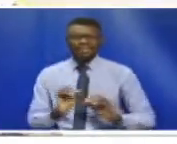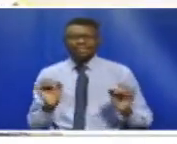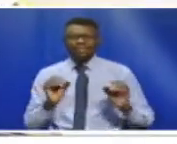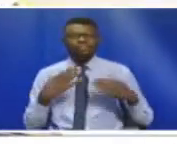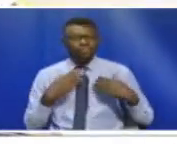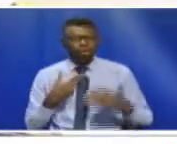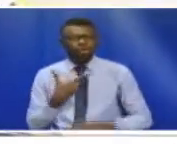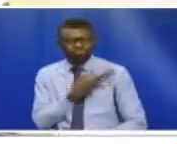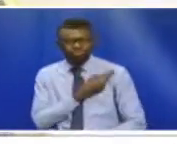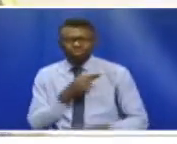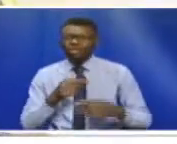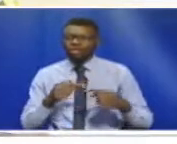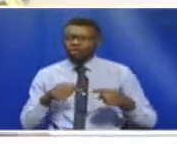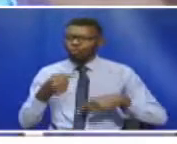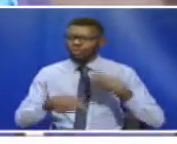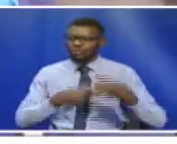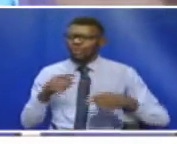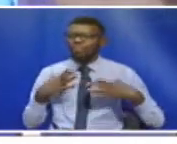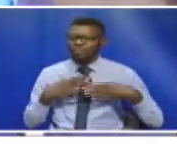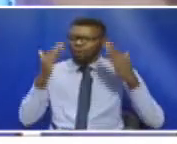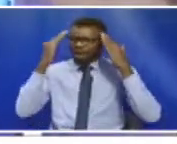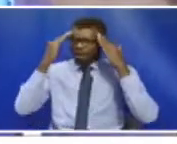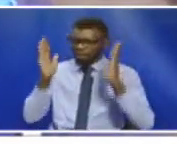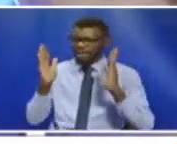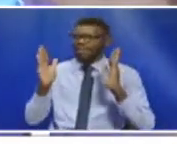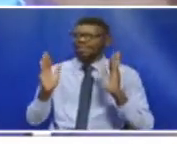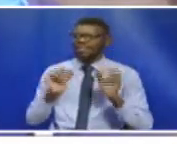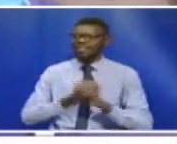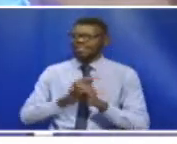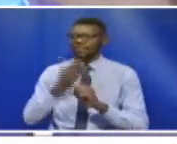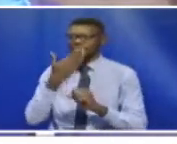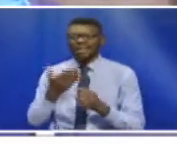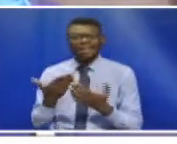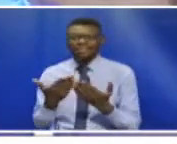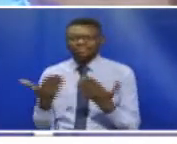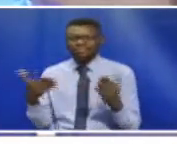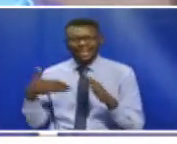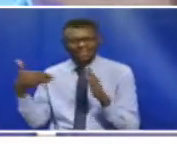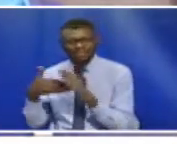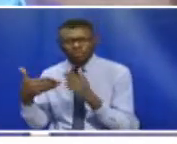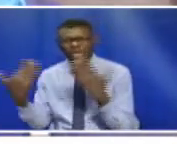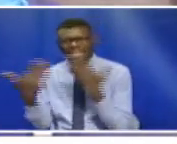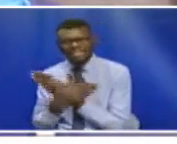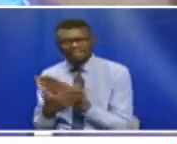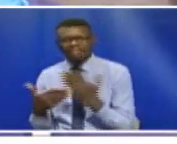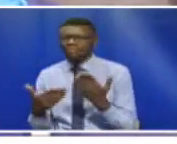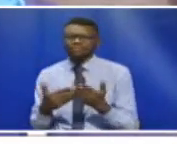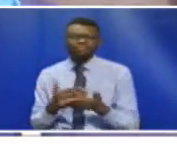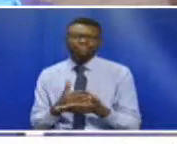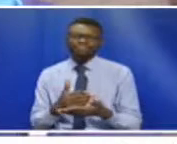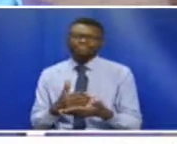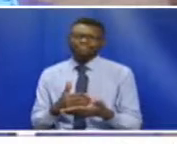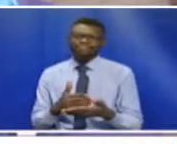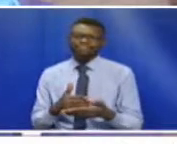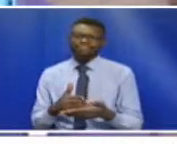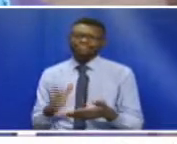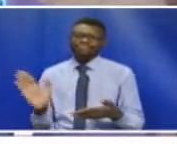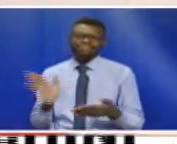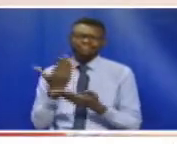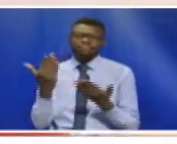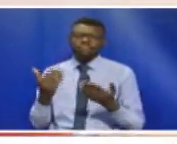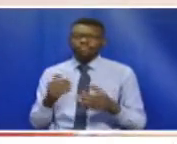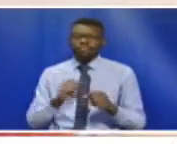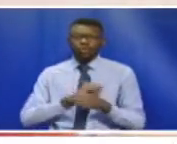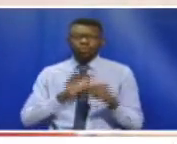vaccinated, watu wanajua corona ni real. Curfew mimi nataka itolewe. Jisoni kitu inasaidia. Jukama ni corona, corona inasamba mchana, si